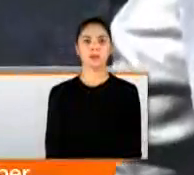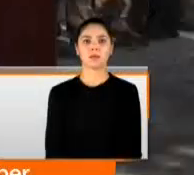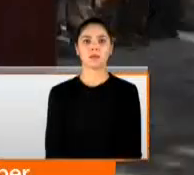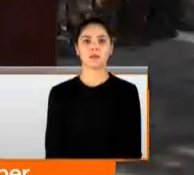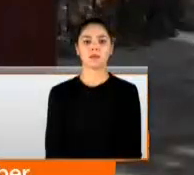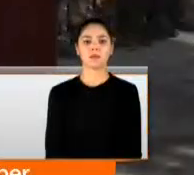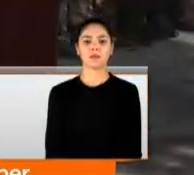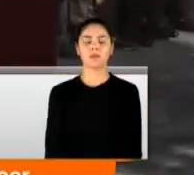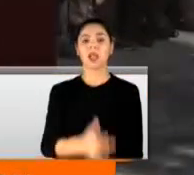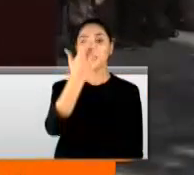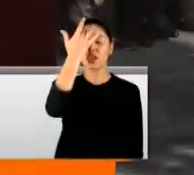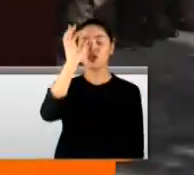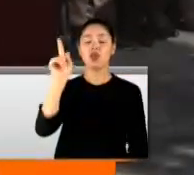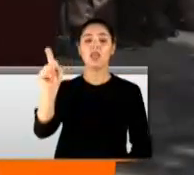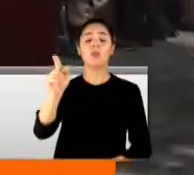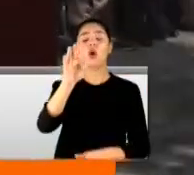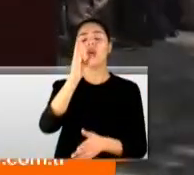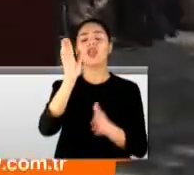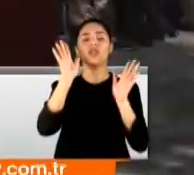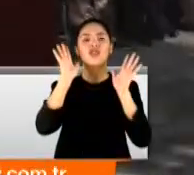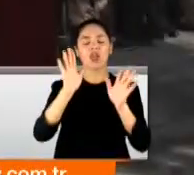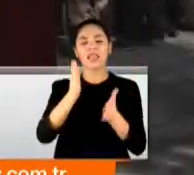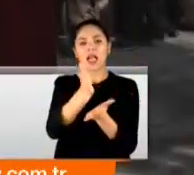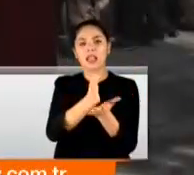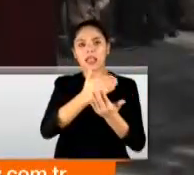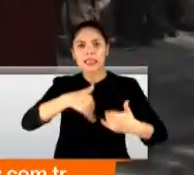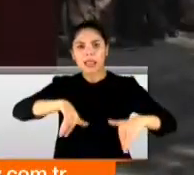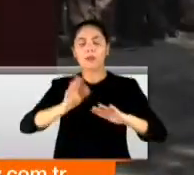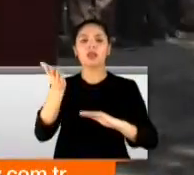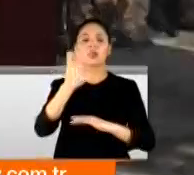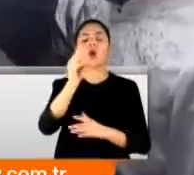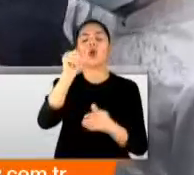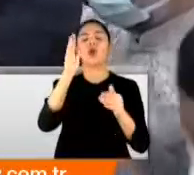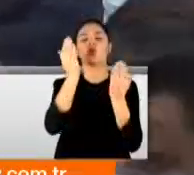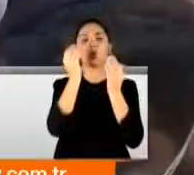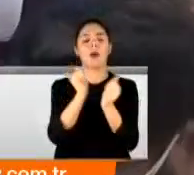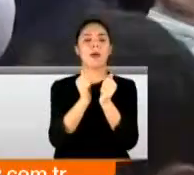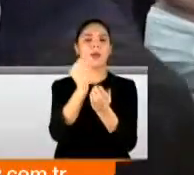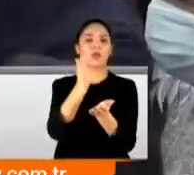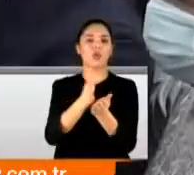Şehit Teğmen kılınan cenaze namazının ardından dualarla toprağa verildi.